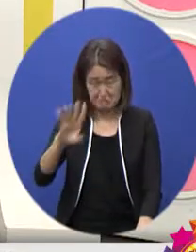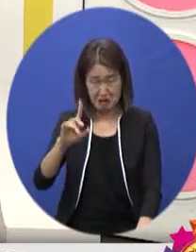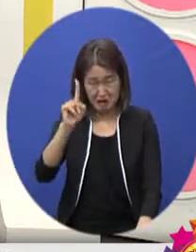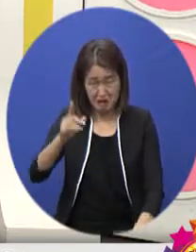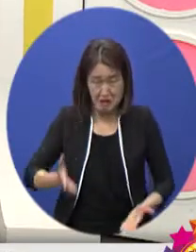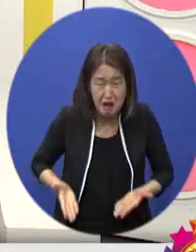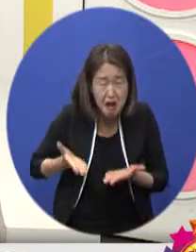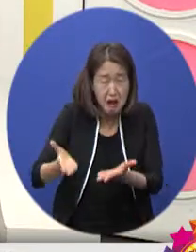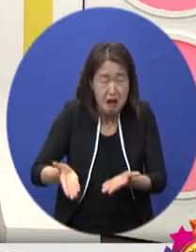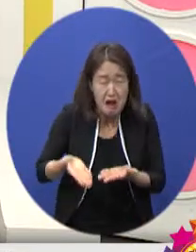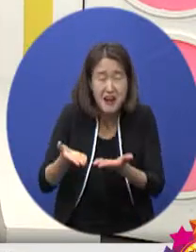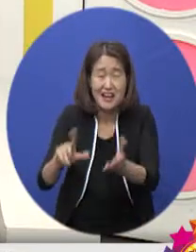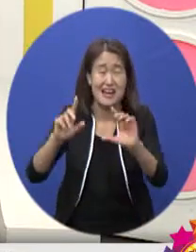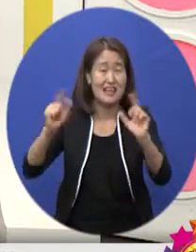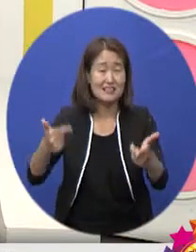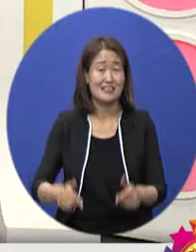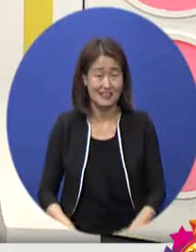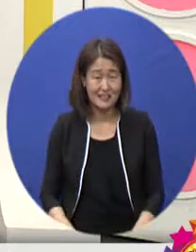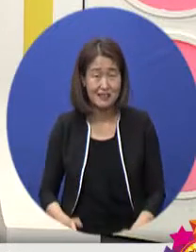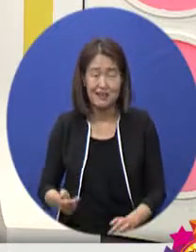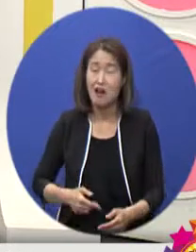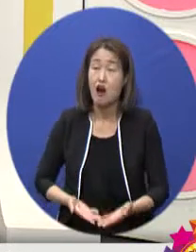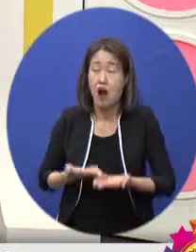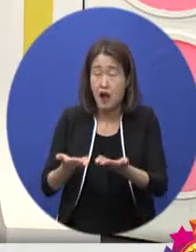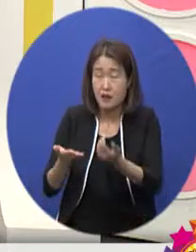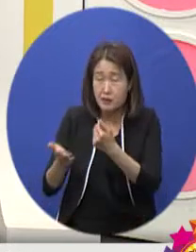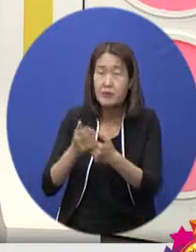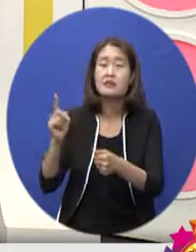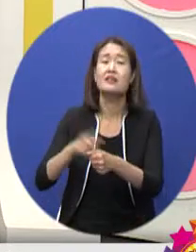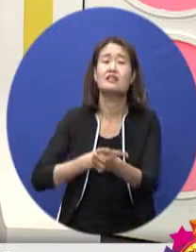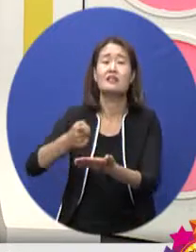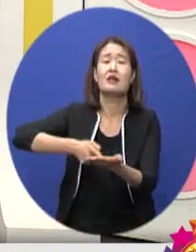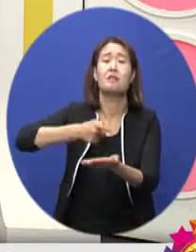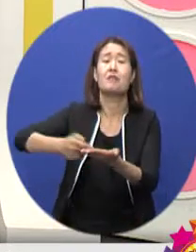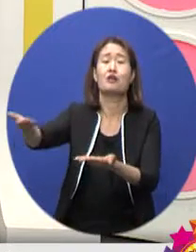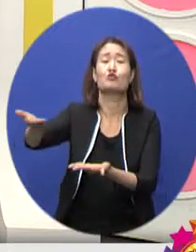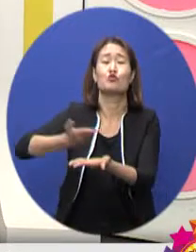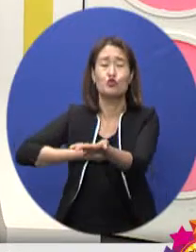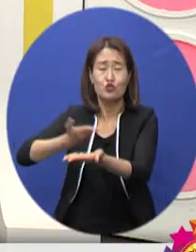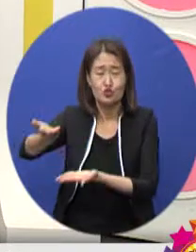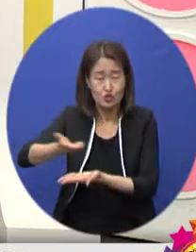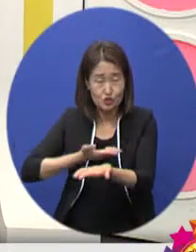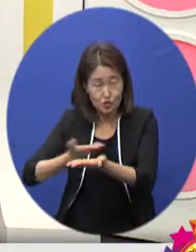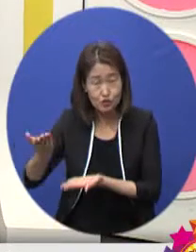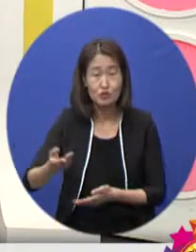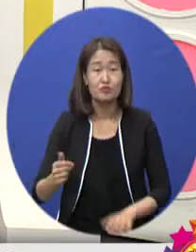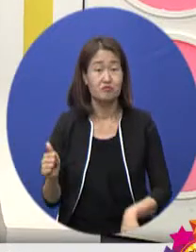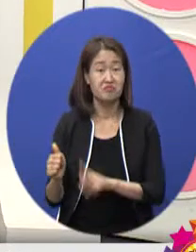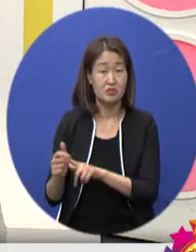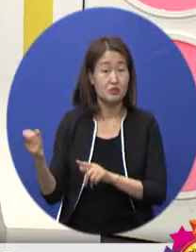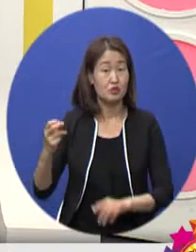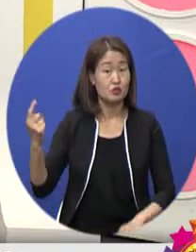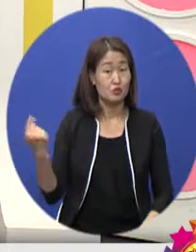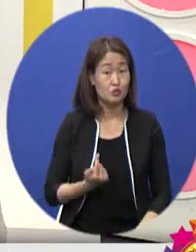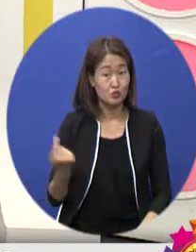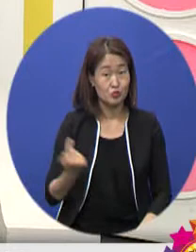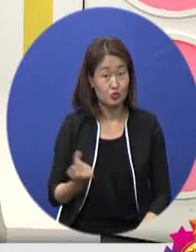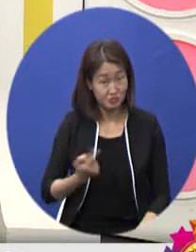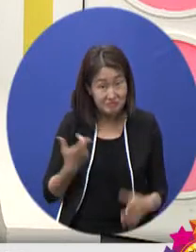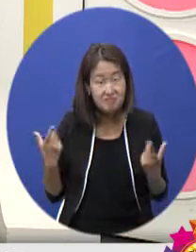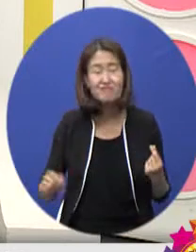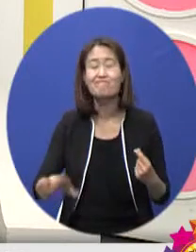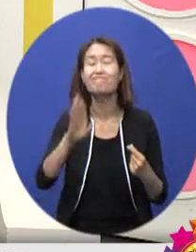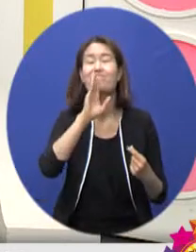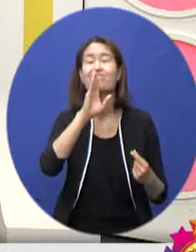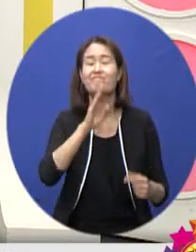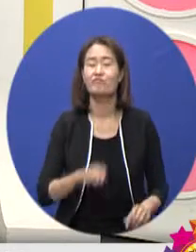어머니 없어요. 아, 네, 맞아요. 어머니가 그것만큼 베푸시니까. 네. 그 그분도 계속 자주 오시는 거죠? 네네. 네. 네.